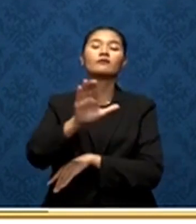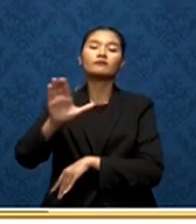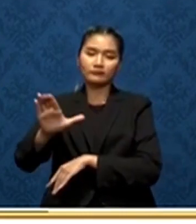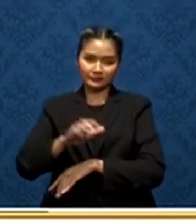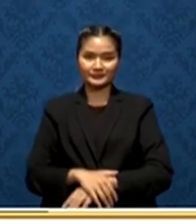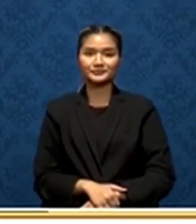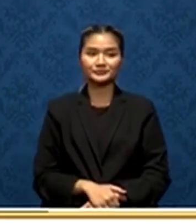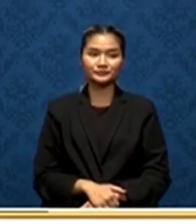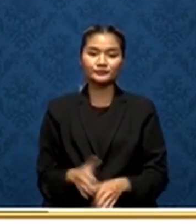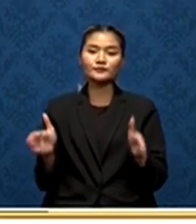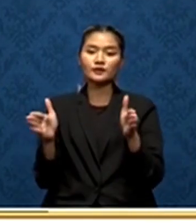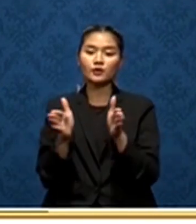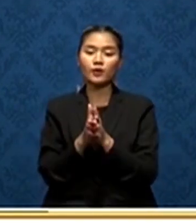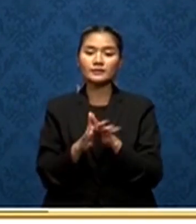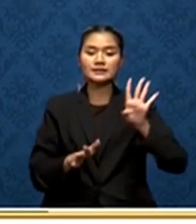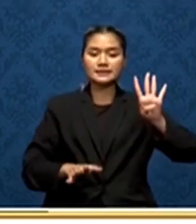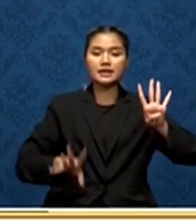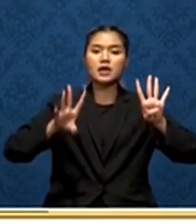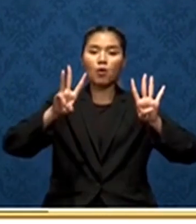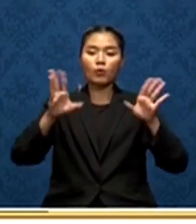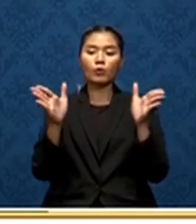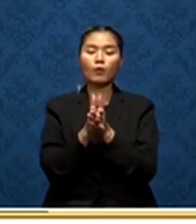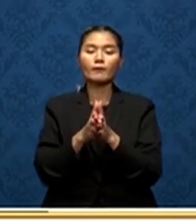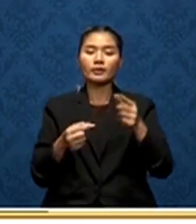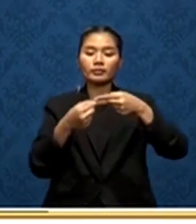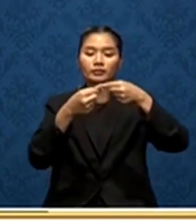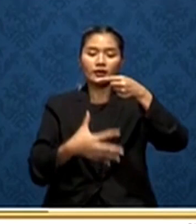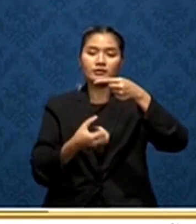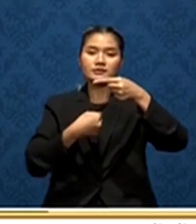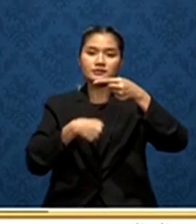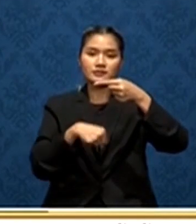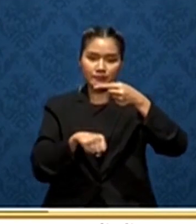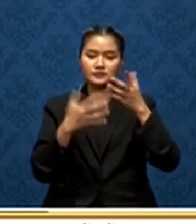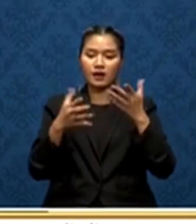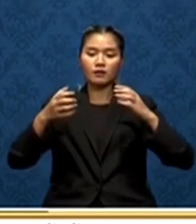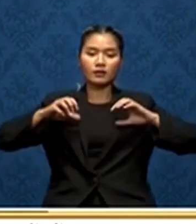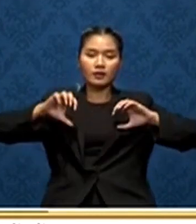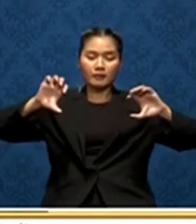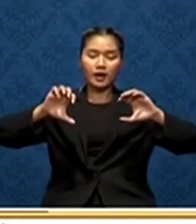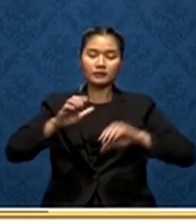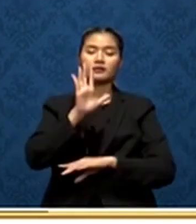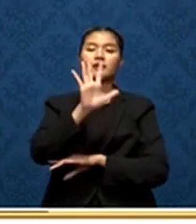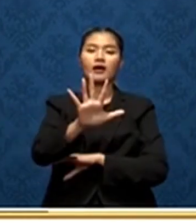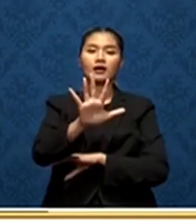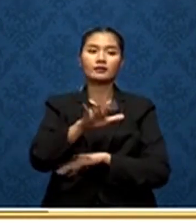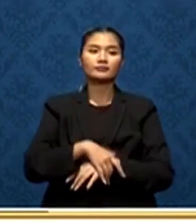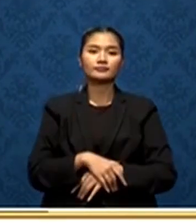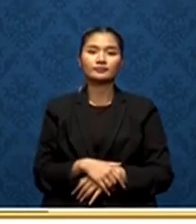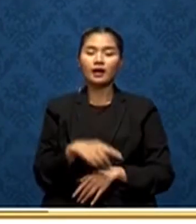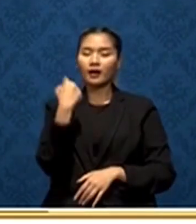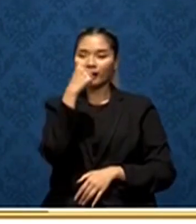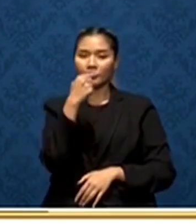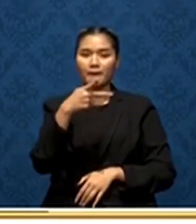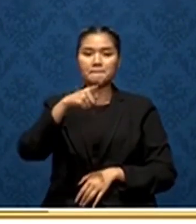หลายรวมเป็น 10แล้วมีภาครัฐ 5อันประกอบไปด้วยปลัดกระทรวง